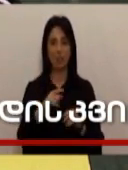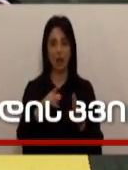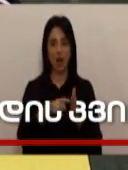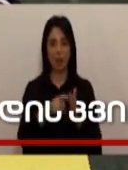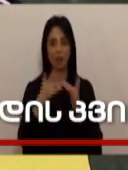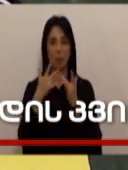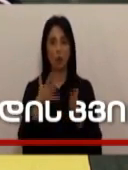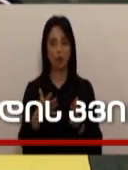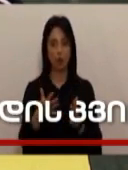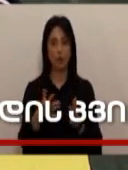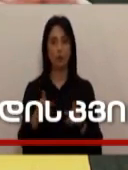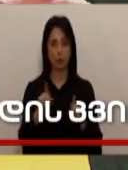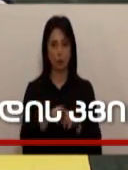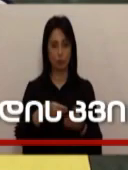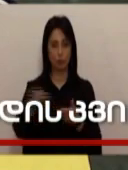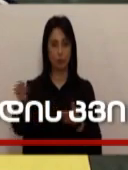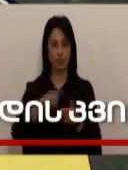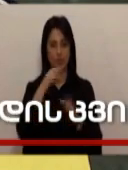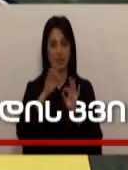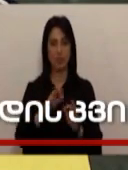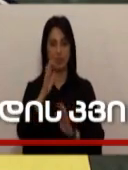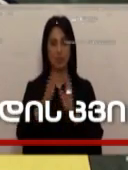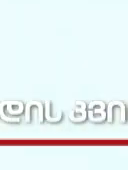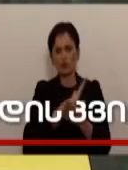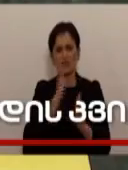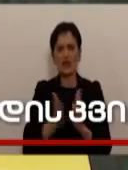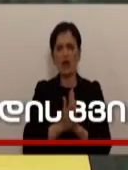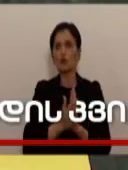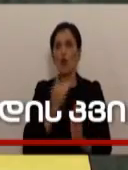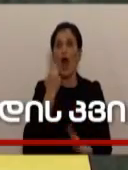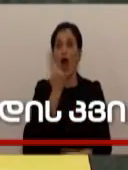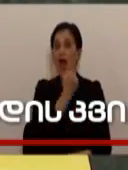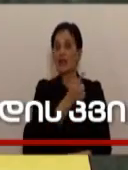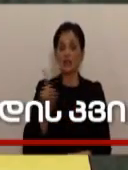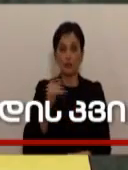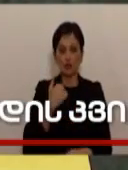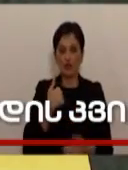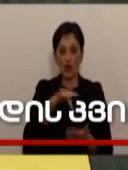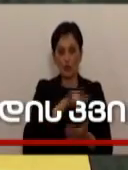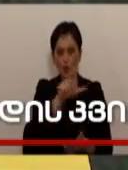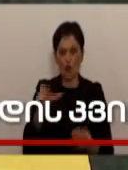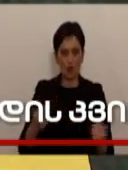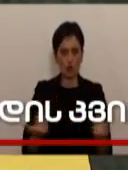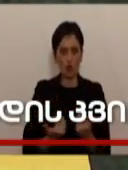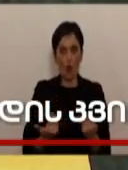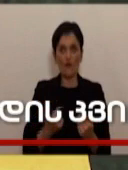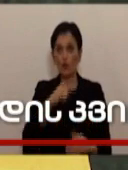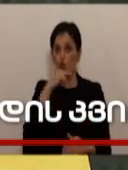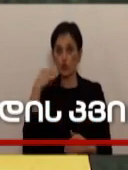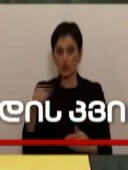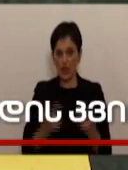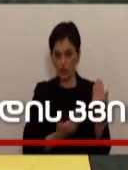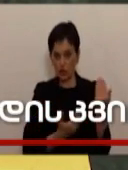Ebis, Mothonit. Mi martiți, știți că s-a martiți, s-a martiți, s-a martiți, s-a martiți, procuror, Erti milioni, ce e mohalakit, horops, ruseci.